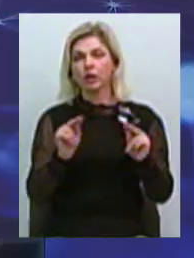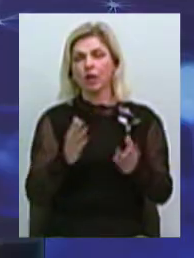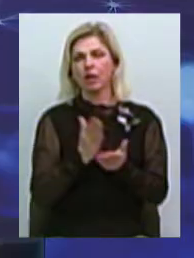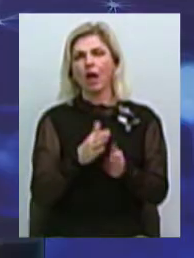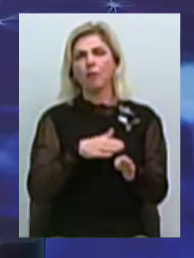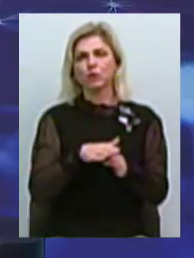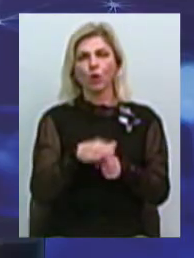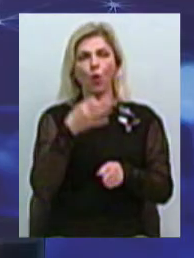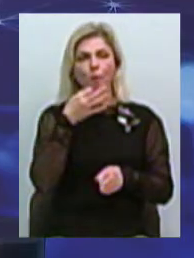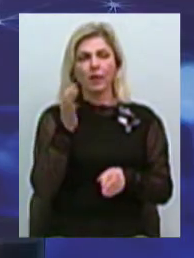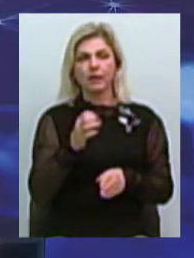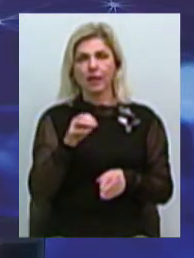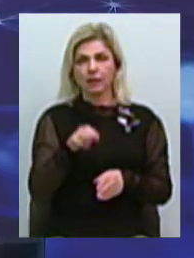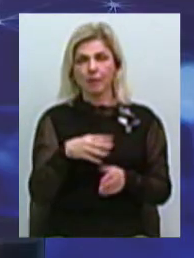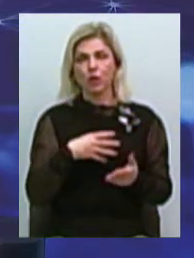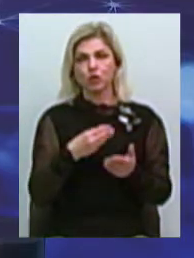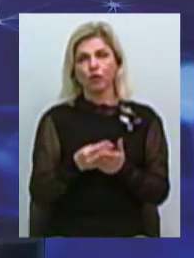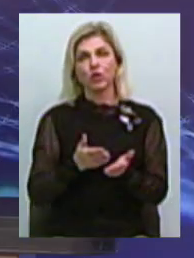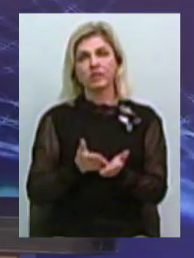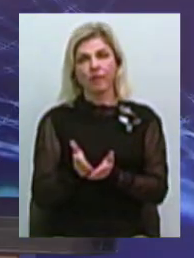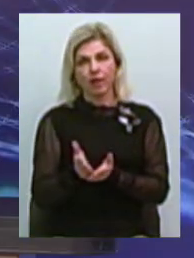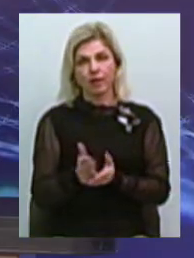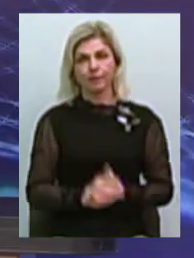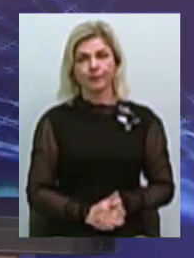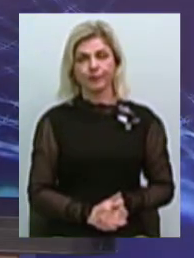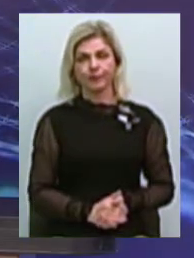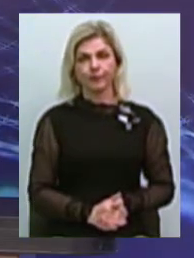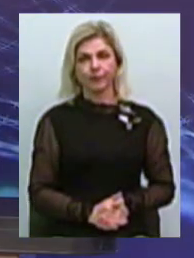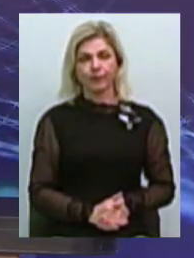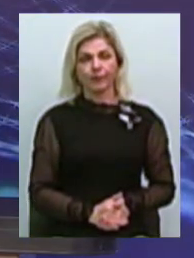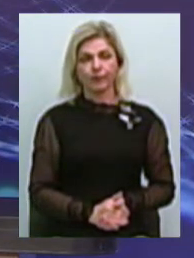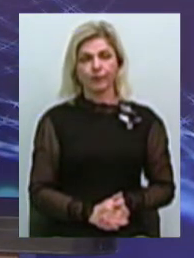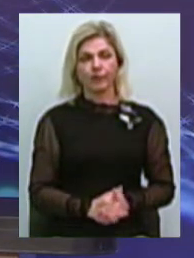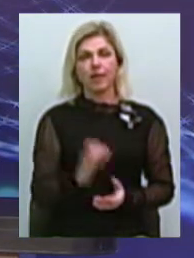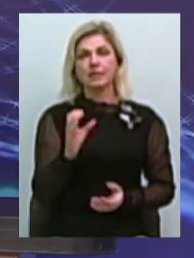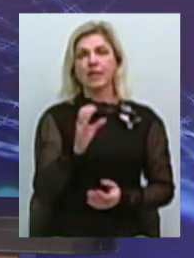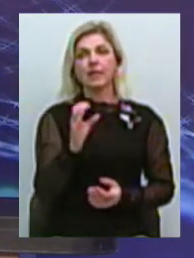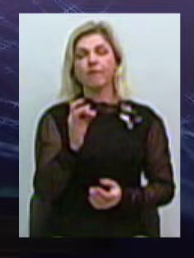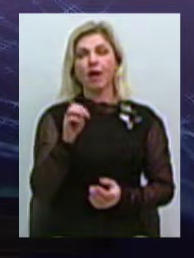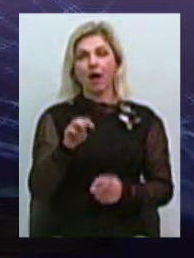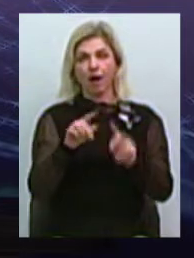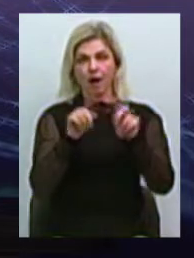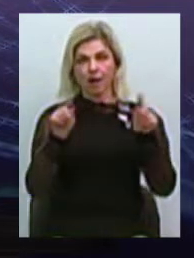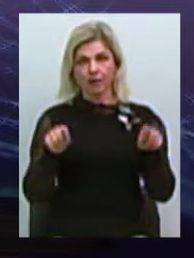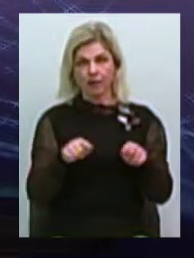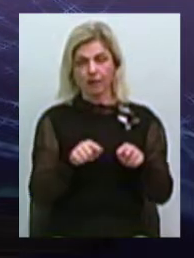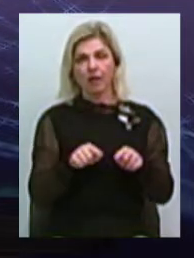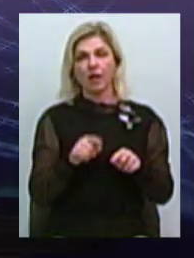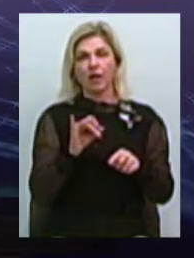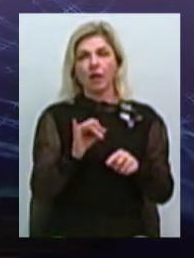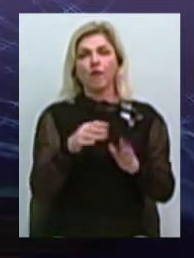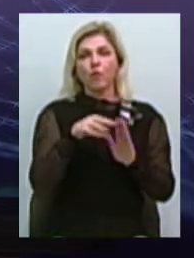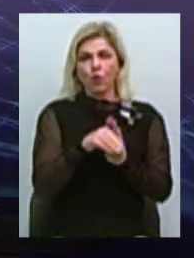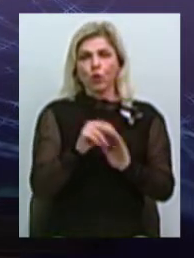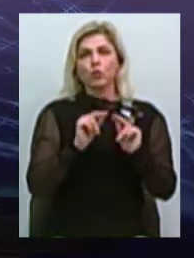абсолютно компетентним в своїй сфері. До речі, ми зауважимо, що сертифікації сьогодні підлягають лише вчителі